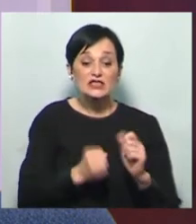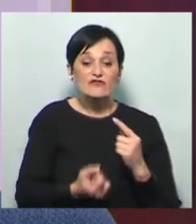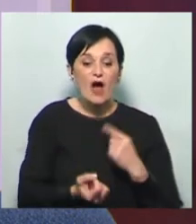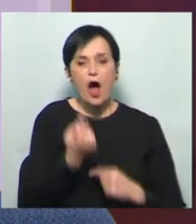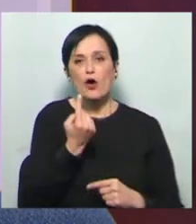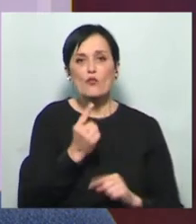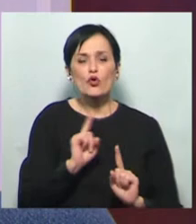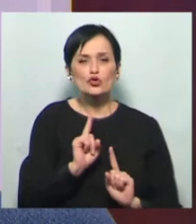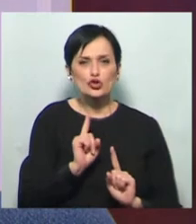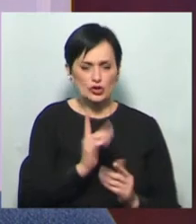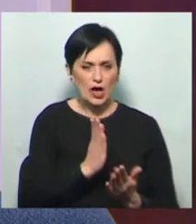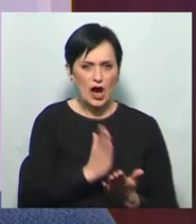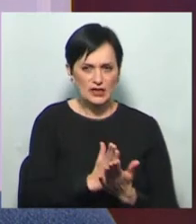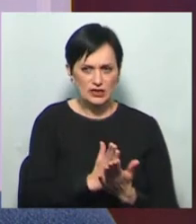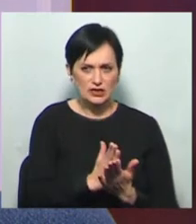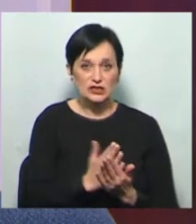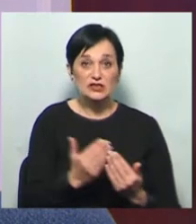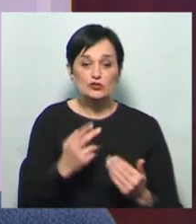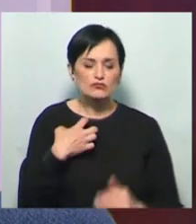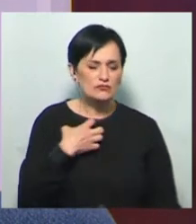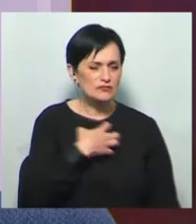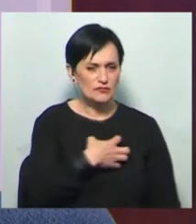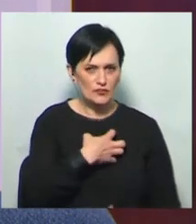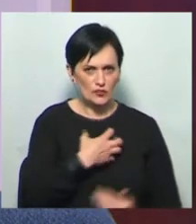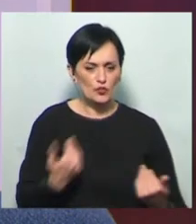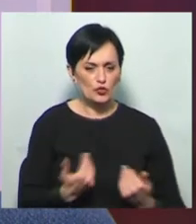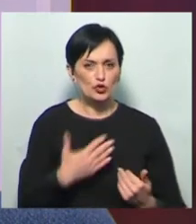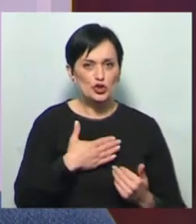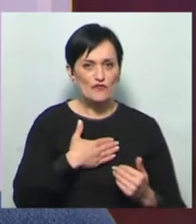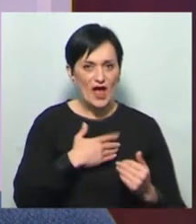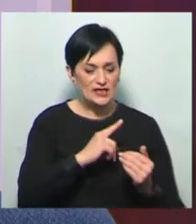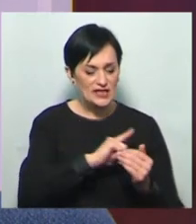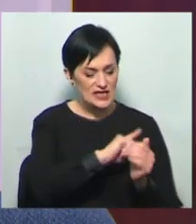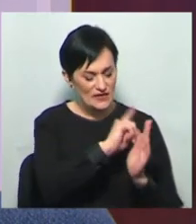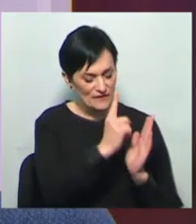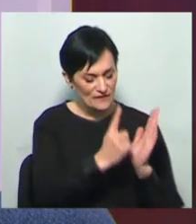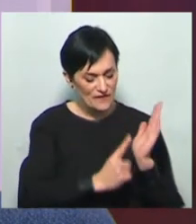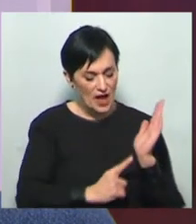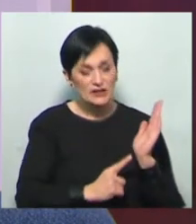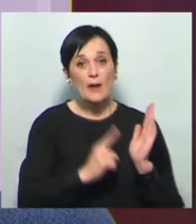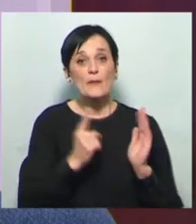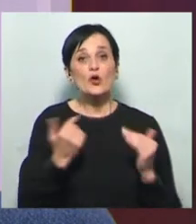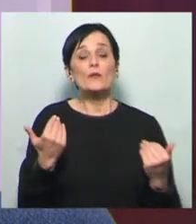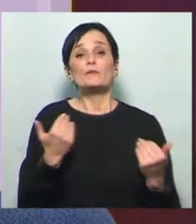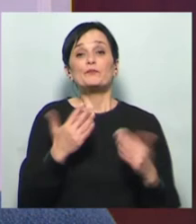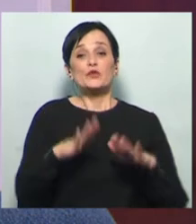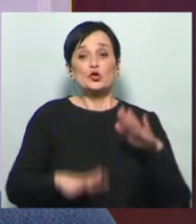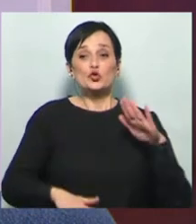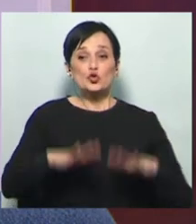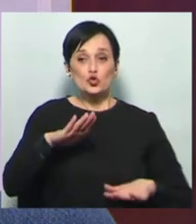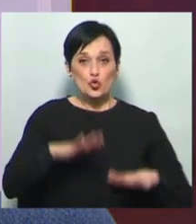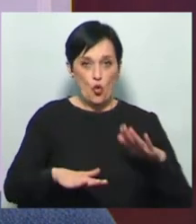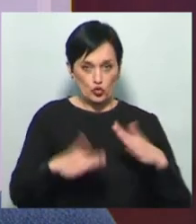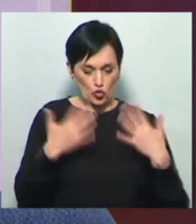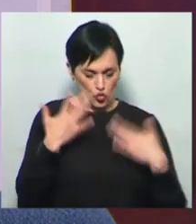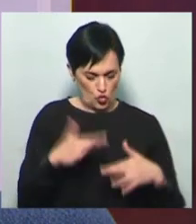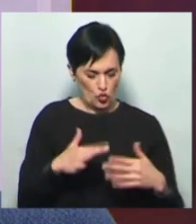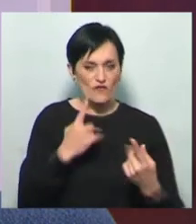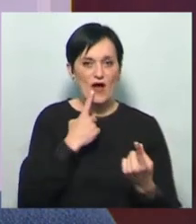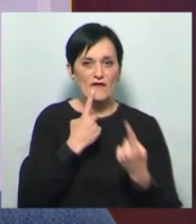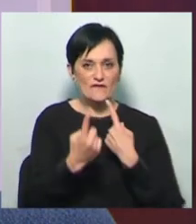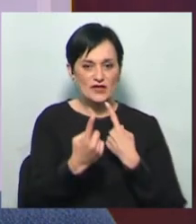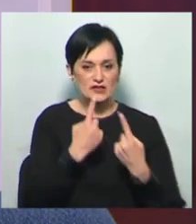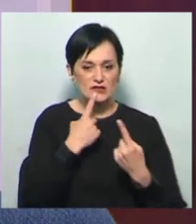რომ არის სასიცოცხლოდ მნიშვნელოვანი ჩვენი ვენებისთვის. წონაზე უკვე ვისაუბრეთ, თქვენ ბრძანეთ ბატონებო